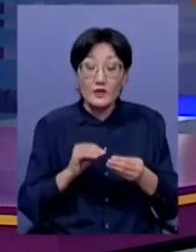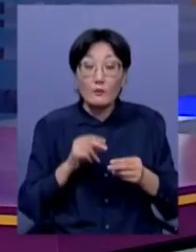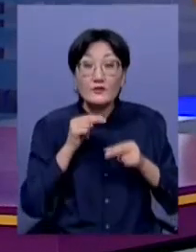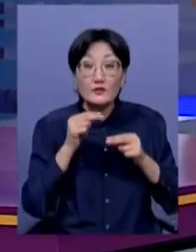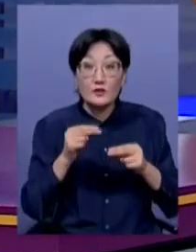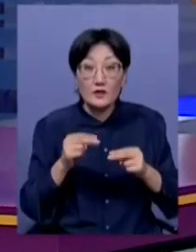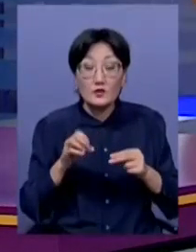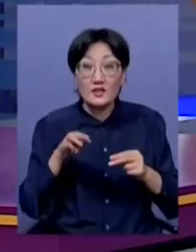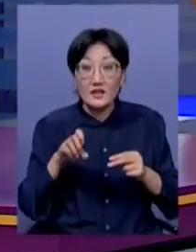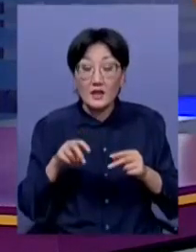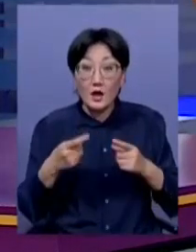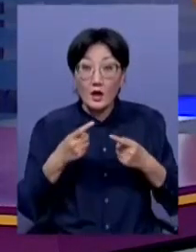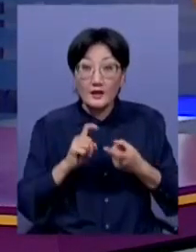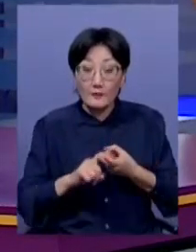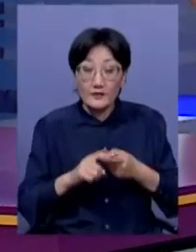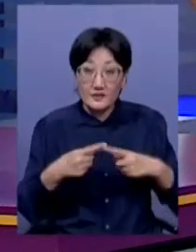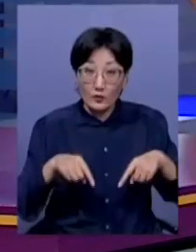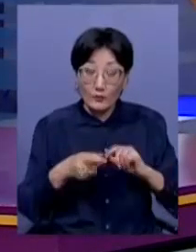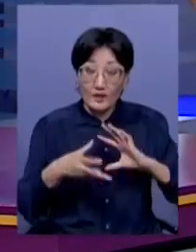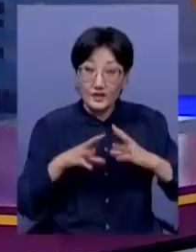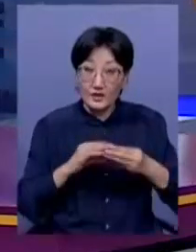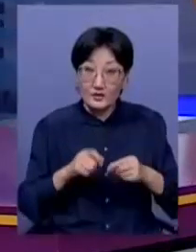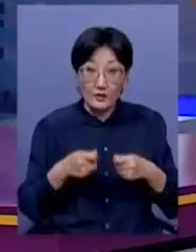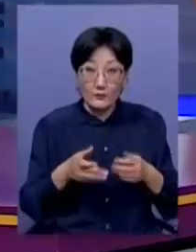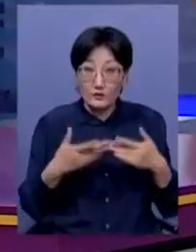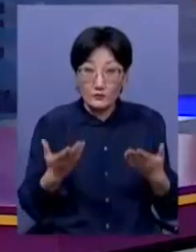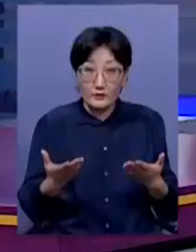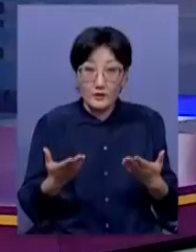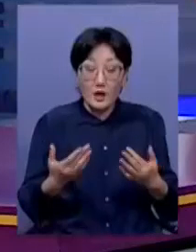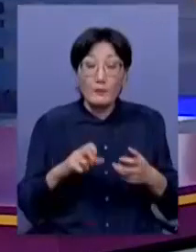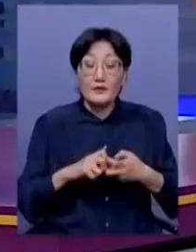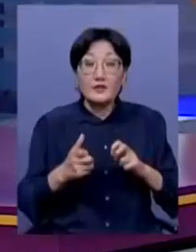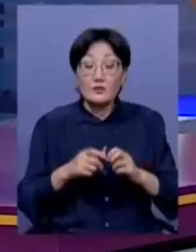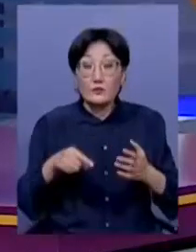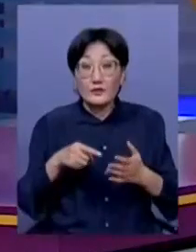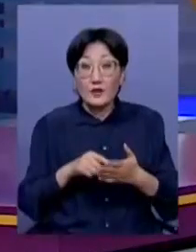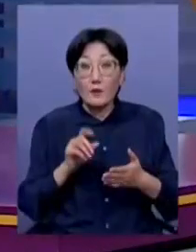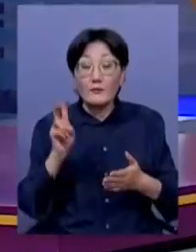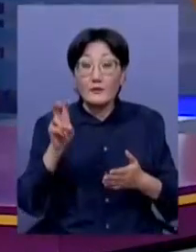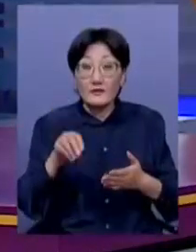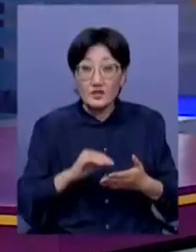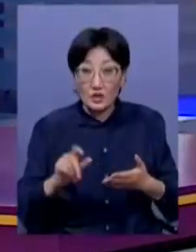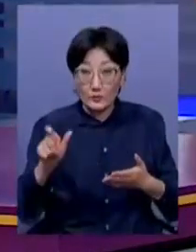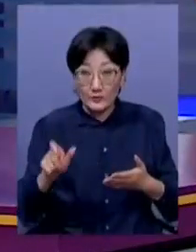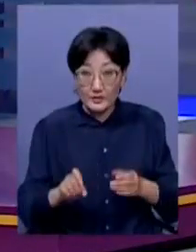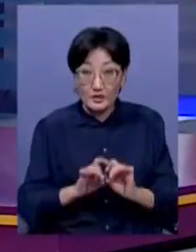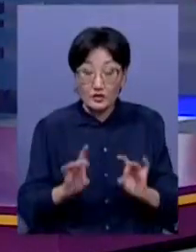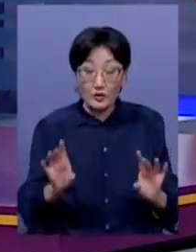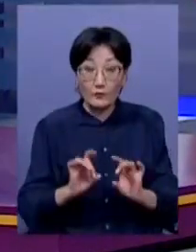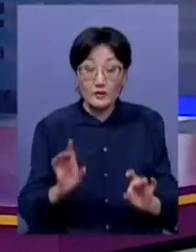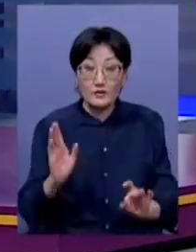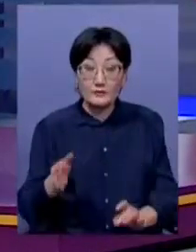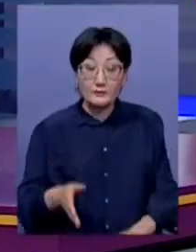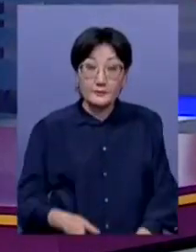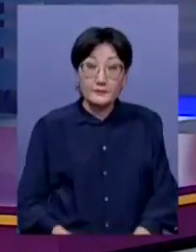обращения в телекоммуникационную компанию результатов якобы не принесли. В проблемном городке побывала и оценила ситуацию